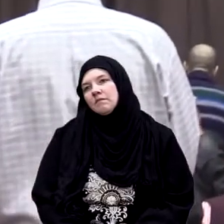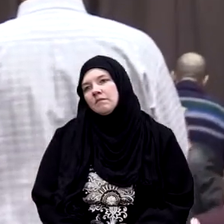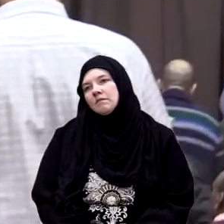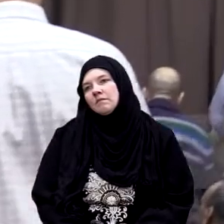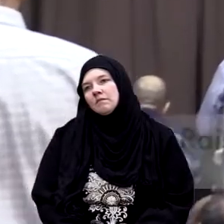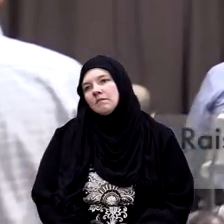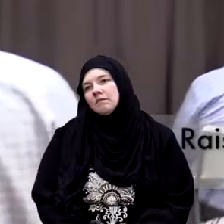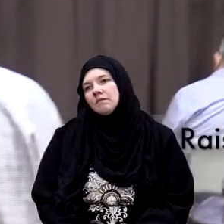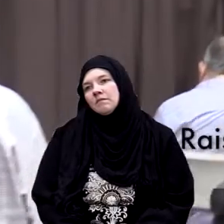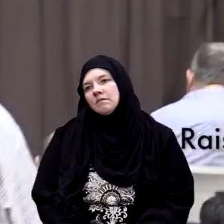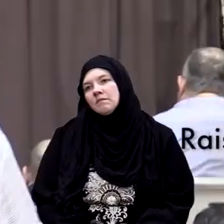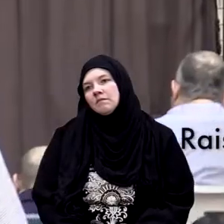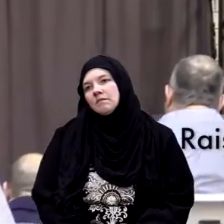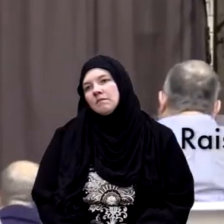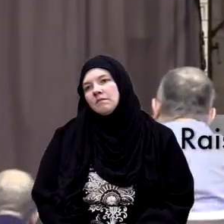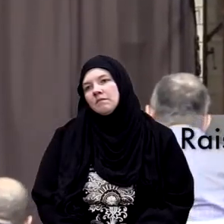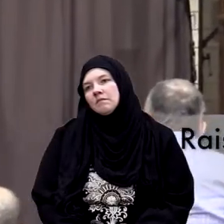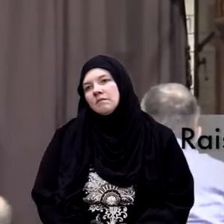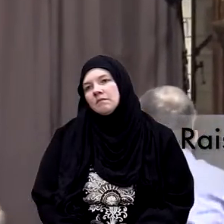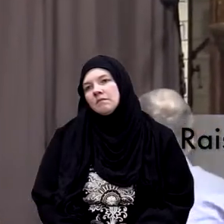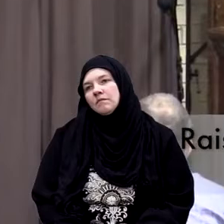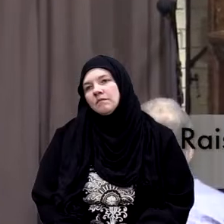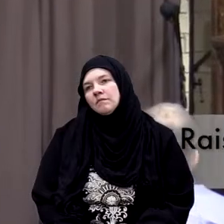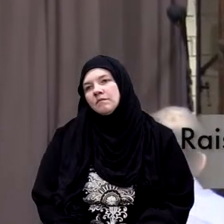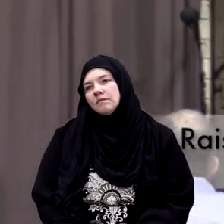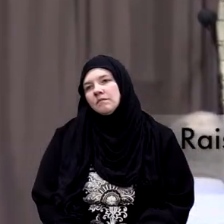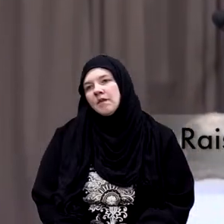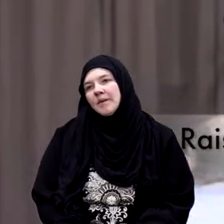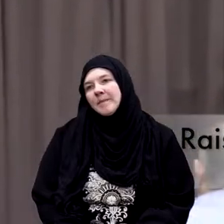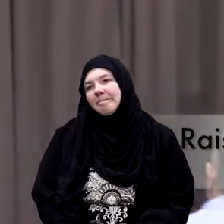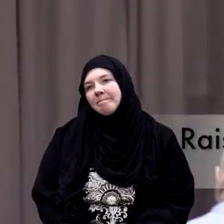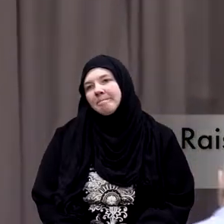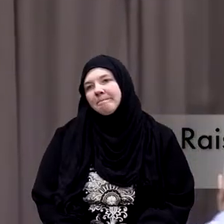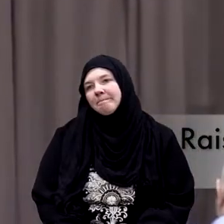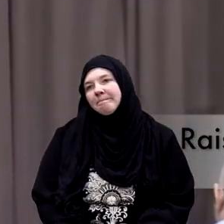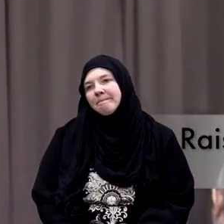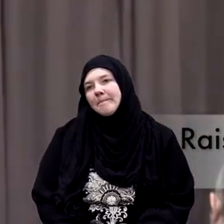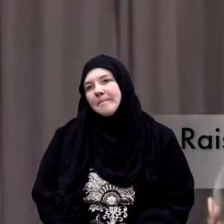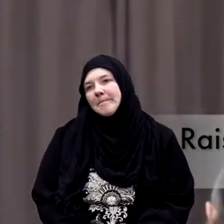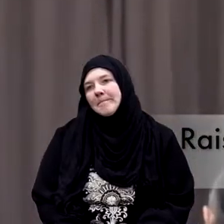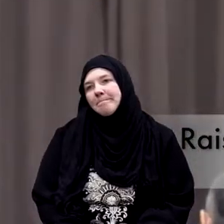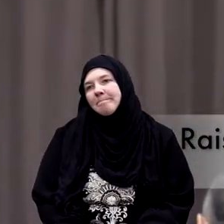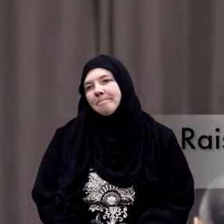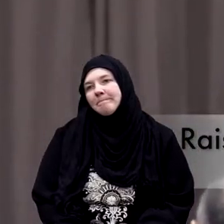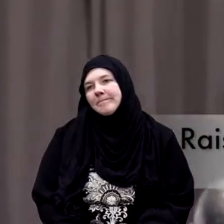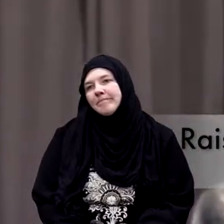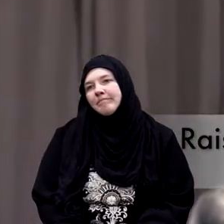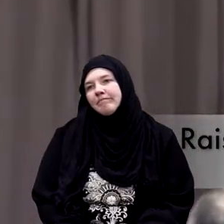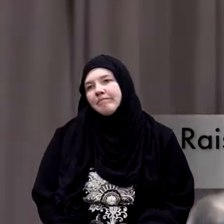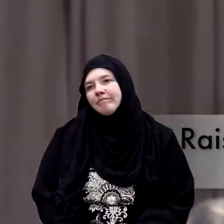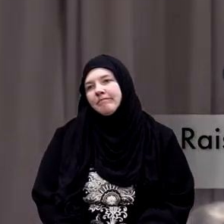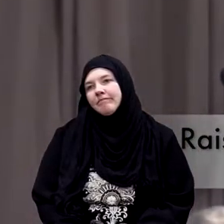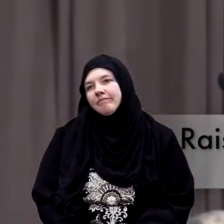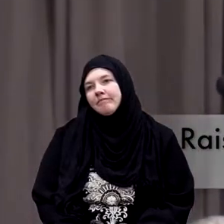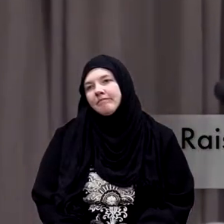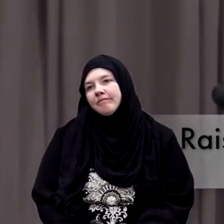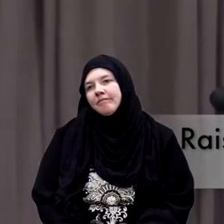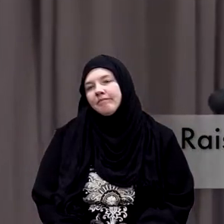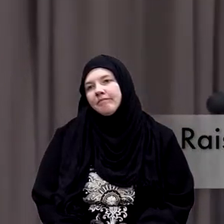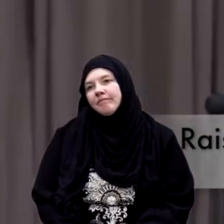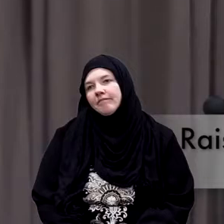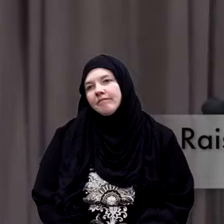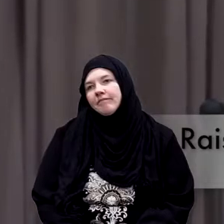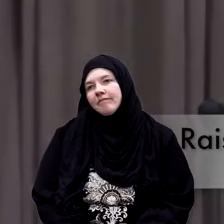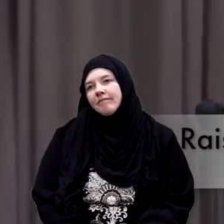بعدما أماتنا وإليه النشور الحمد لله على نعمة القرآن وعلى نعمة